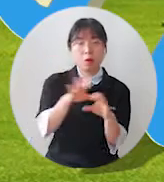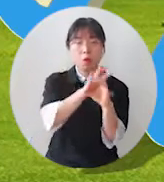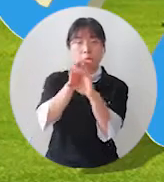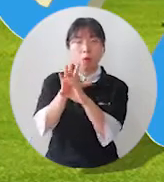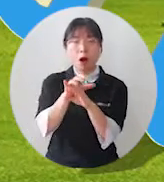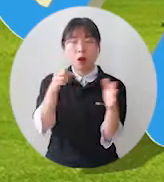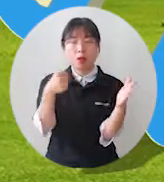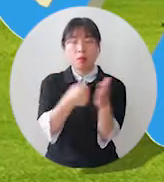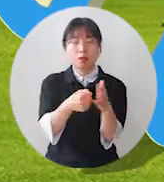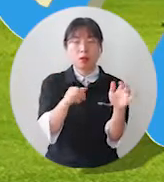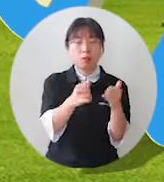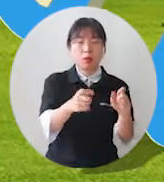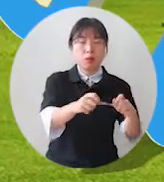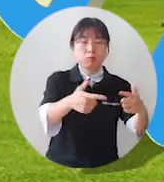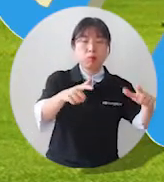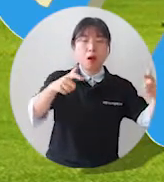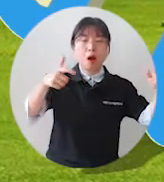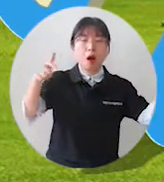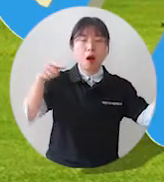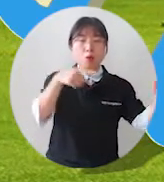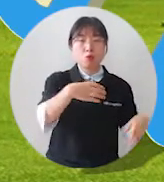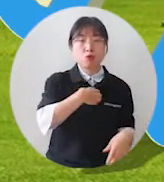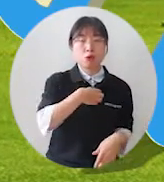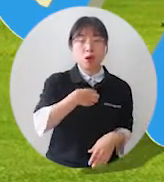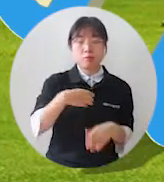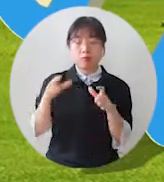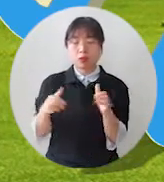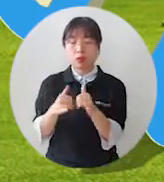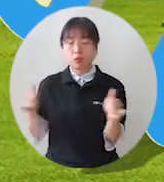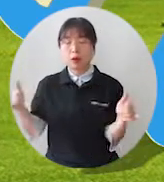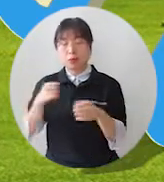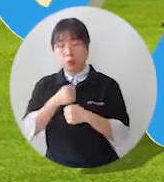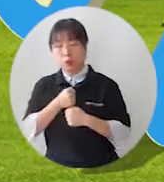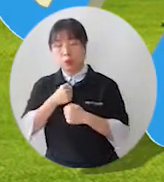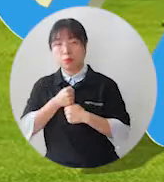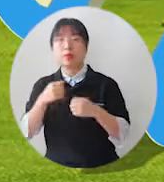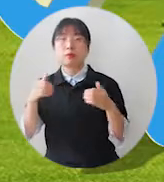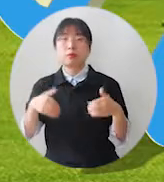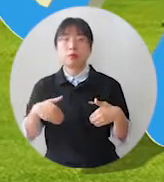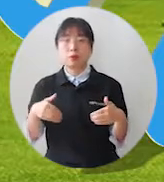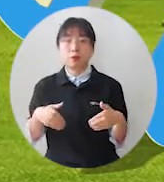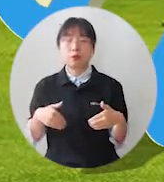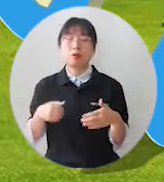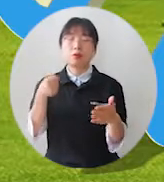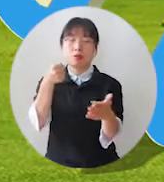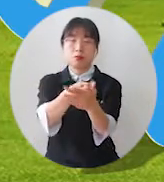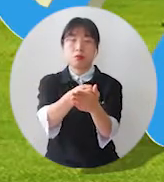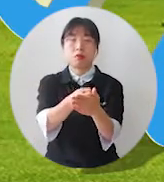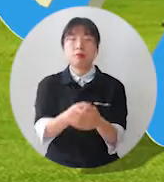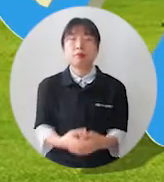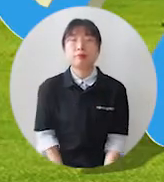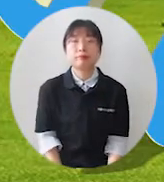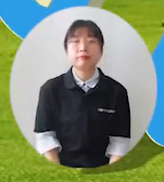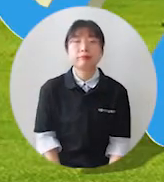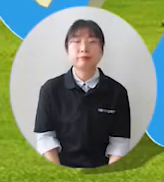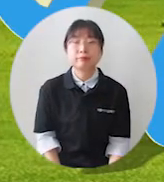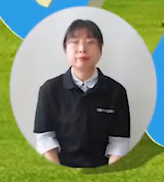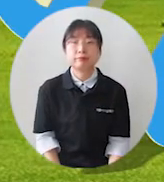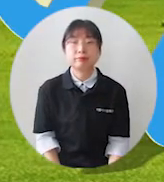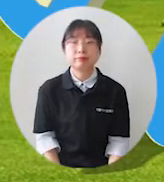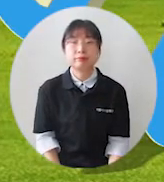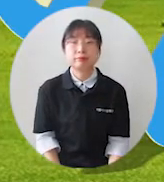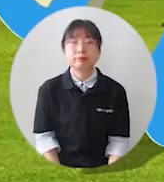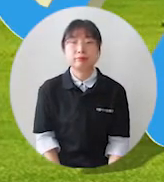최근 코로나19 진행 상황이 엄중한 만큼 시민의 안전과 건강을 위해 이 같은 선제적인 조치를 결정하게